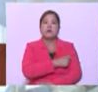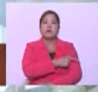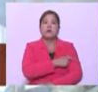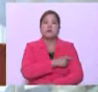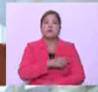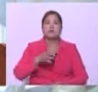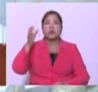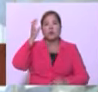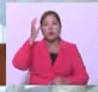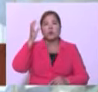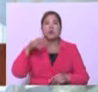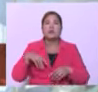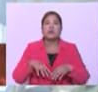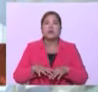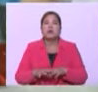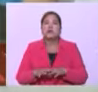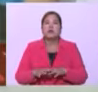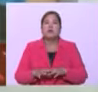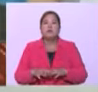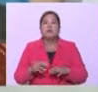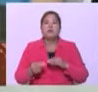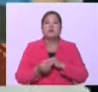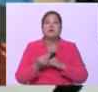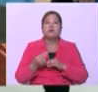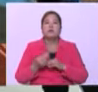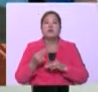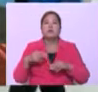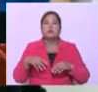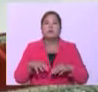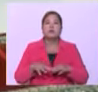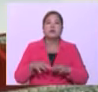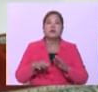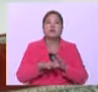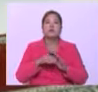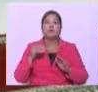наук Кикбай Жаулин поделились своим мнением по поводу проведенного референдума.